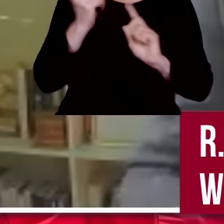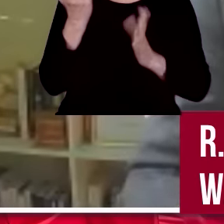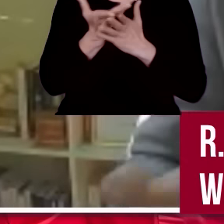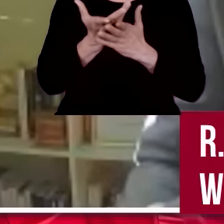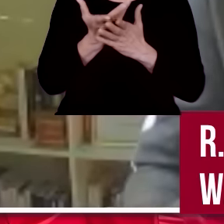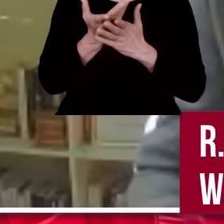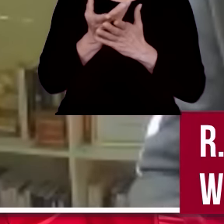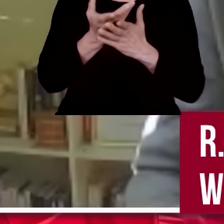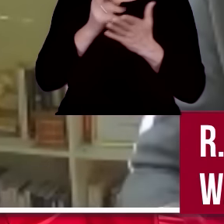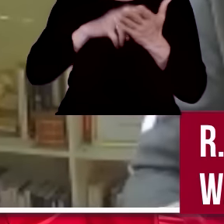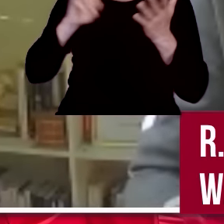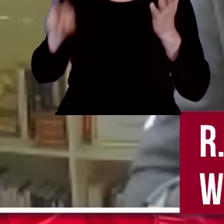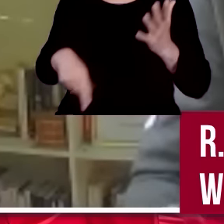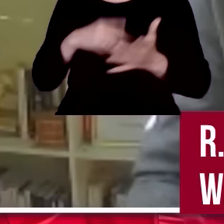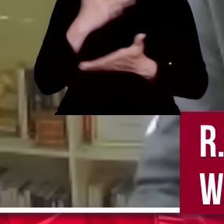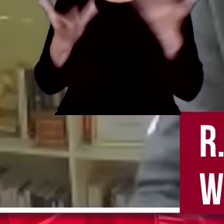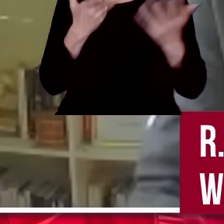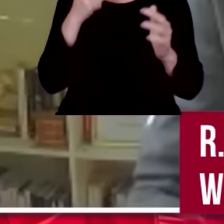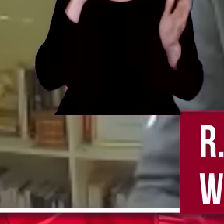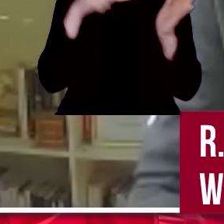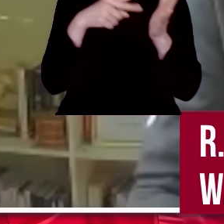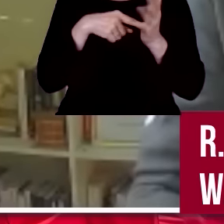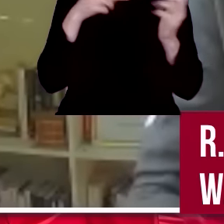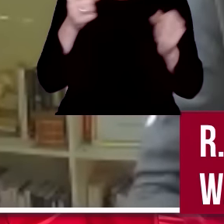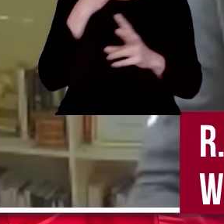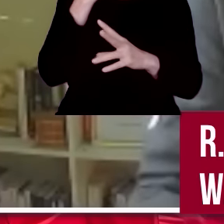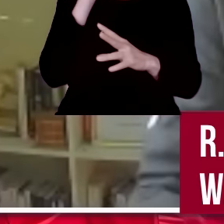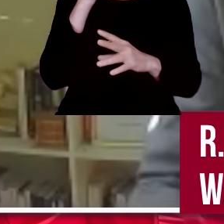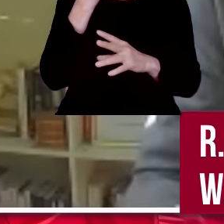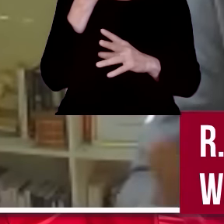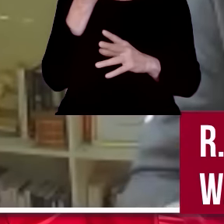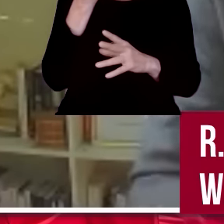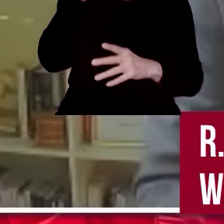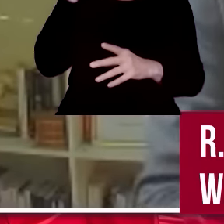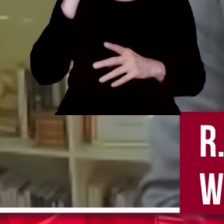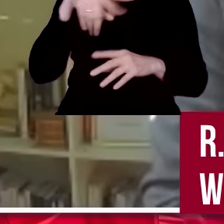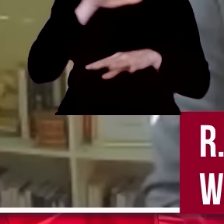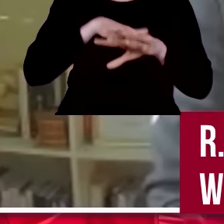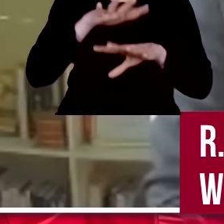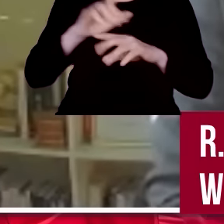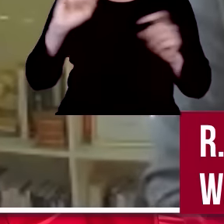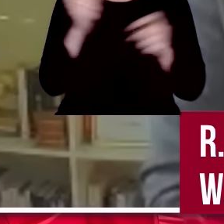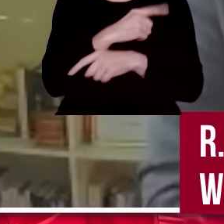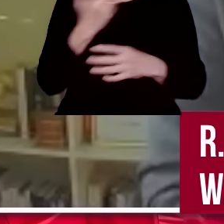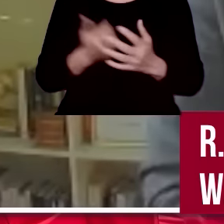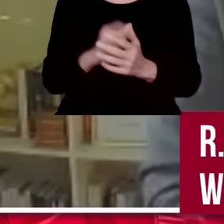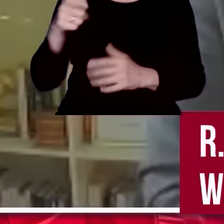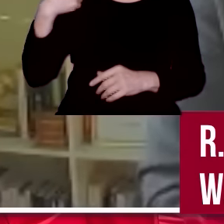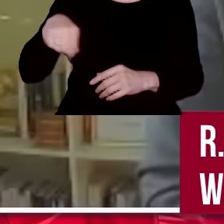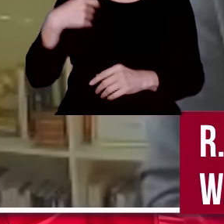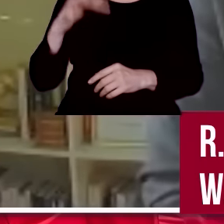w ogóle też pokazuje pewien obraz tych ludzi w jaki sposób oni traktują państwo natomiast no co do prezydenta